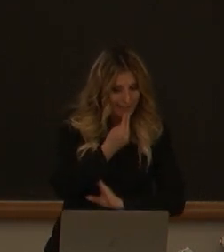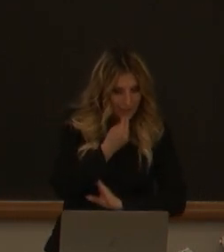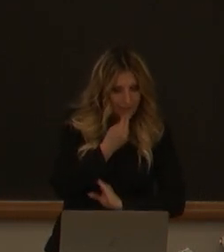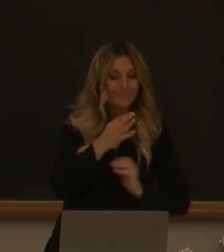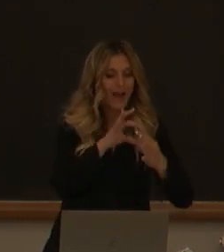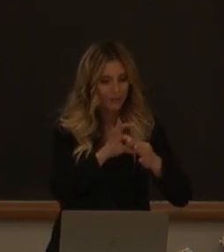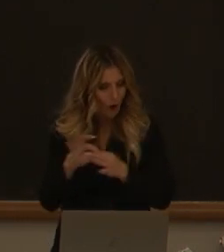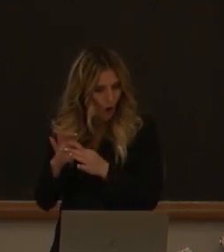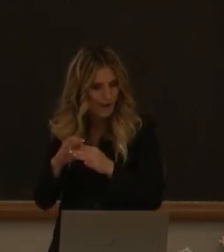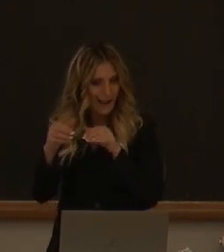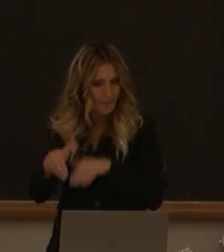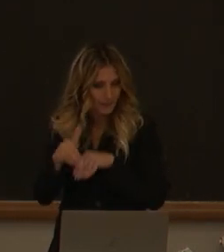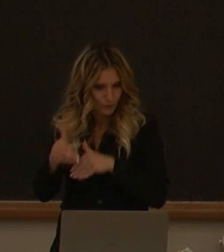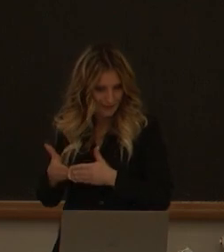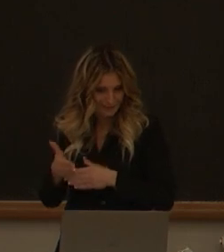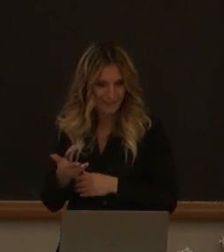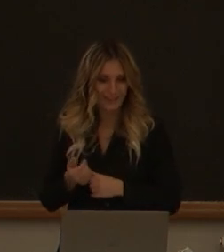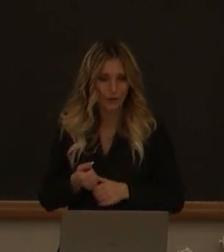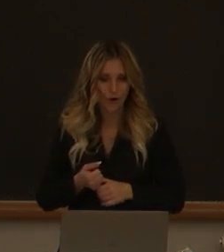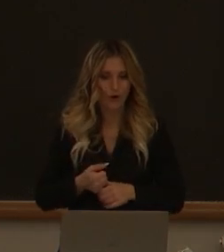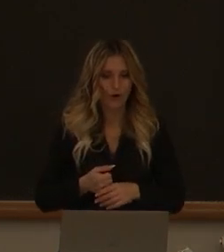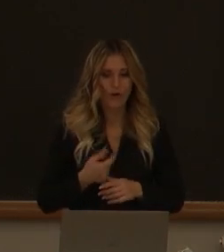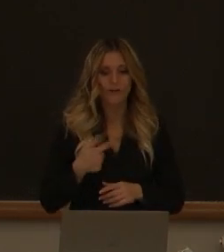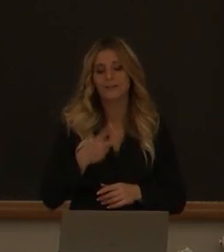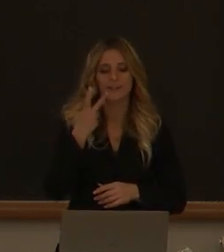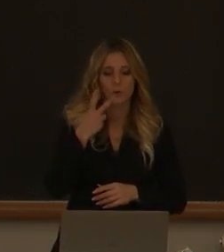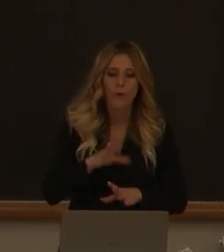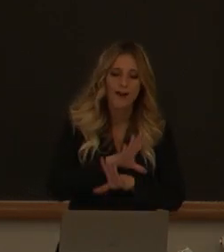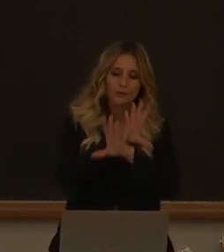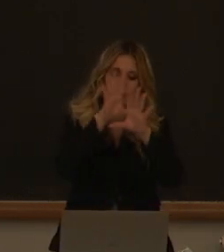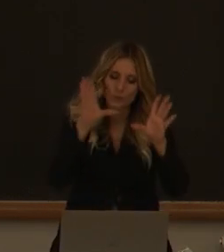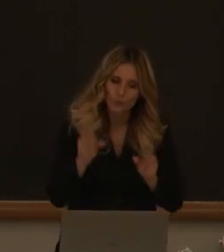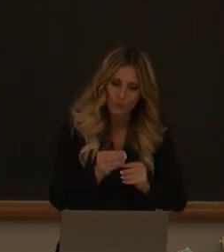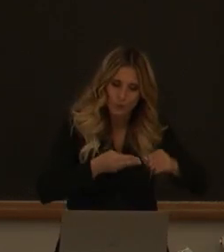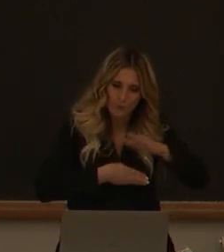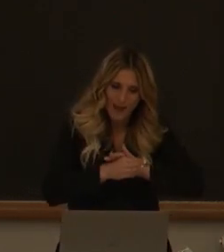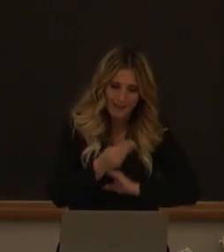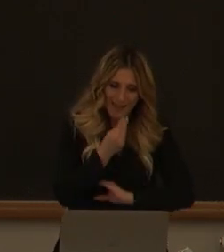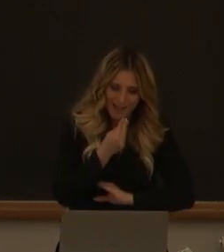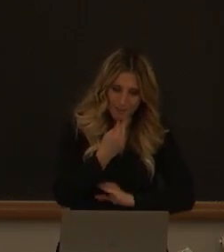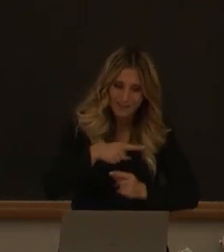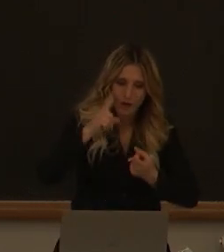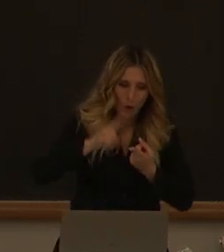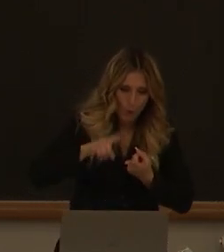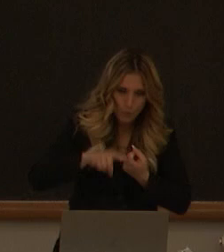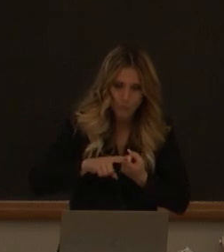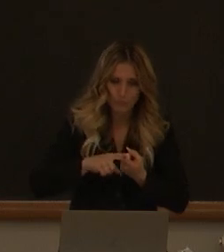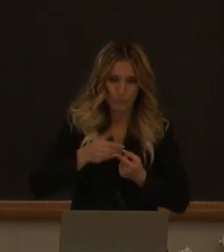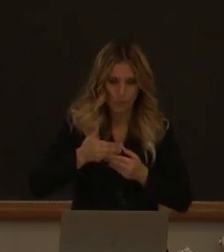quindi affronta tutto il tema della filiera agroalimentare, dalla produzione al consumo,